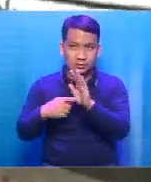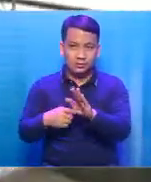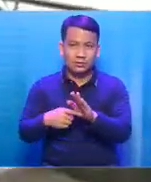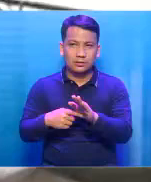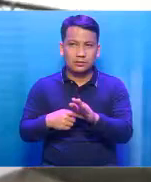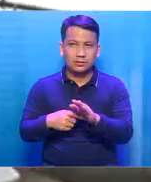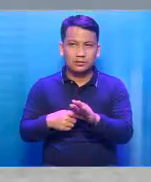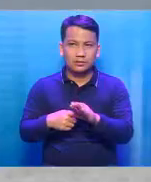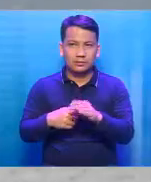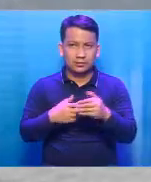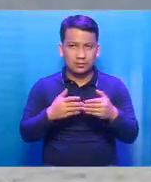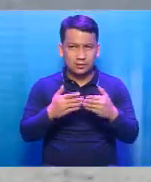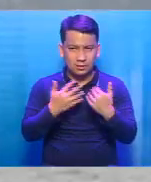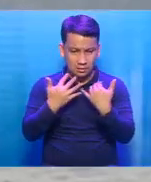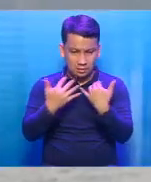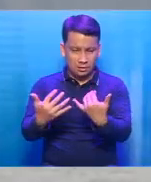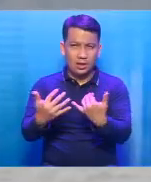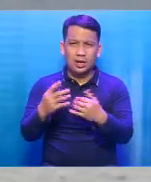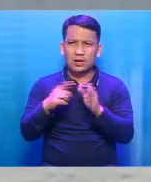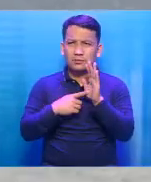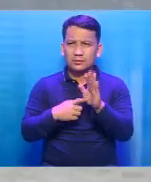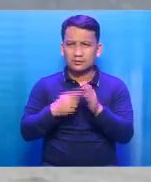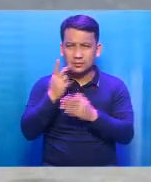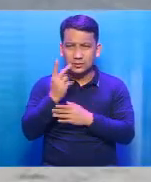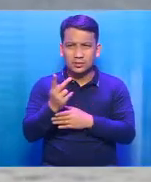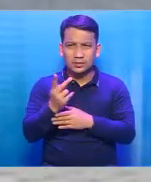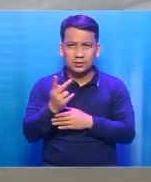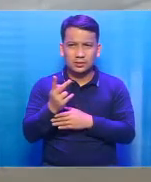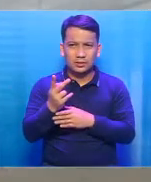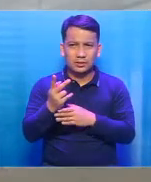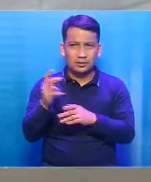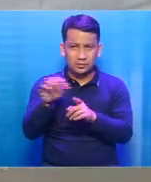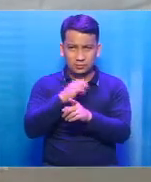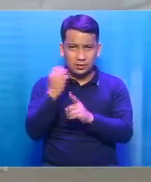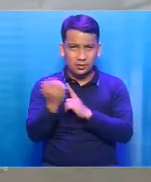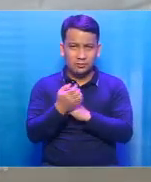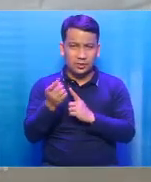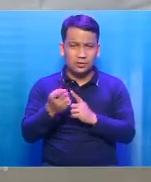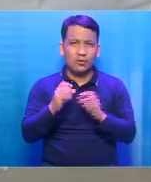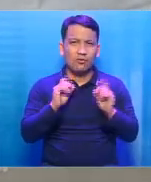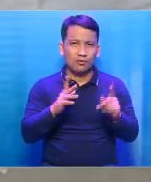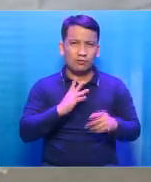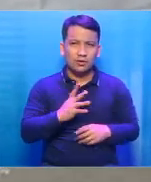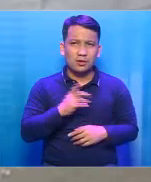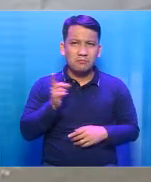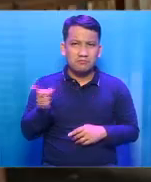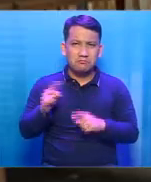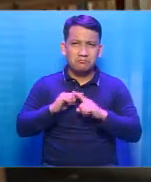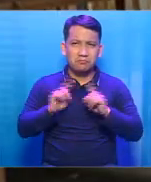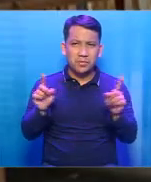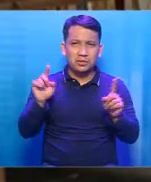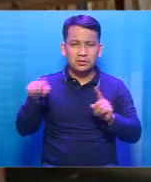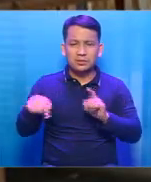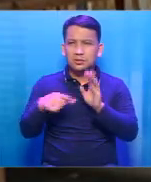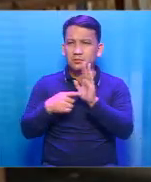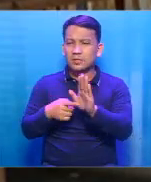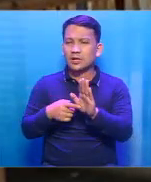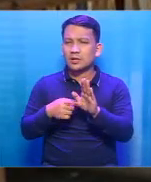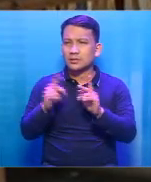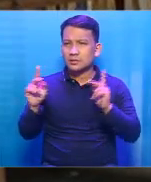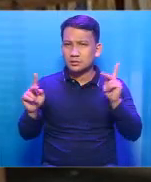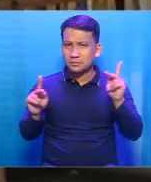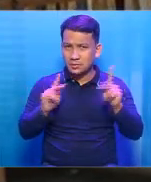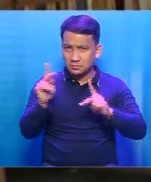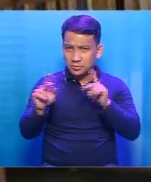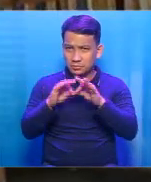ma-atras pa ang tubig doon. Pero kung ang kapaligiran nakabawi na, ang mga residenteng ito, hindi pa. Isang taon na sila